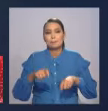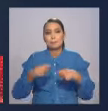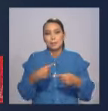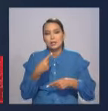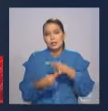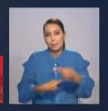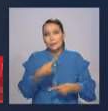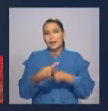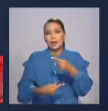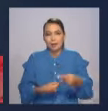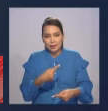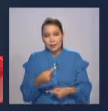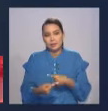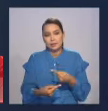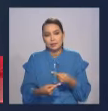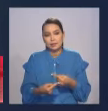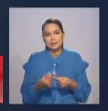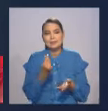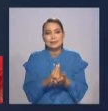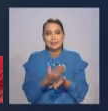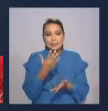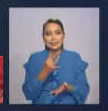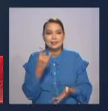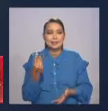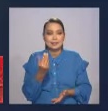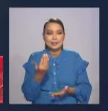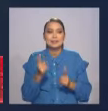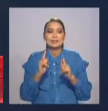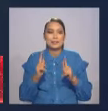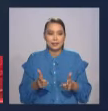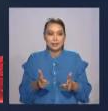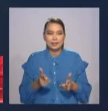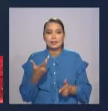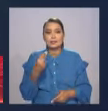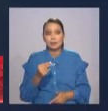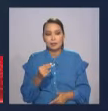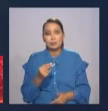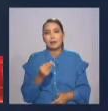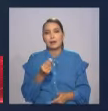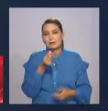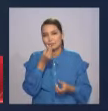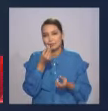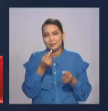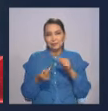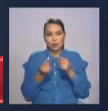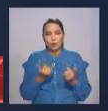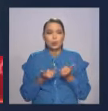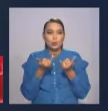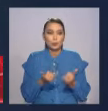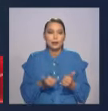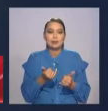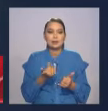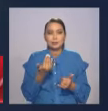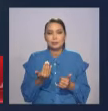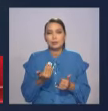из поколения в поколение ценности единства и согласия, где царит взаимоуважение, где каждый